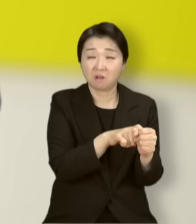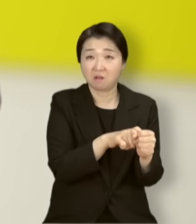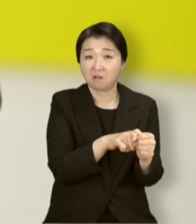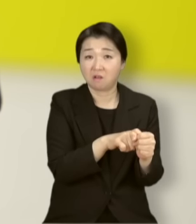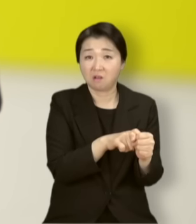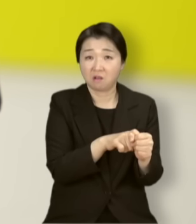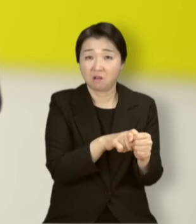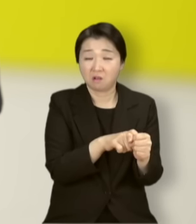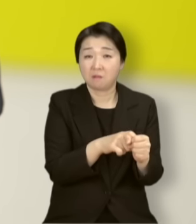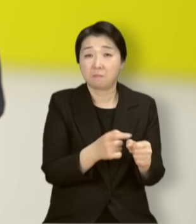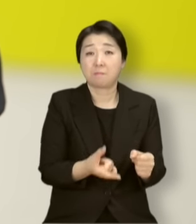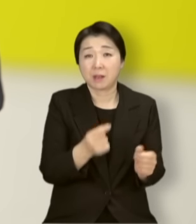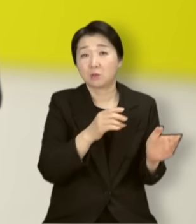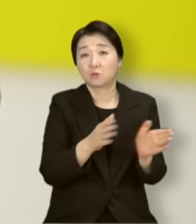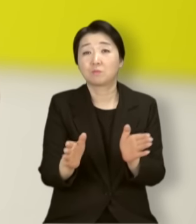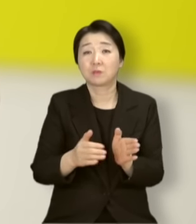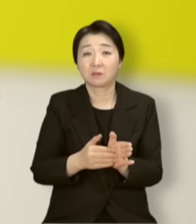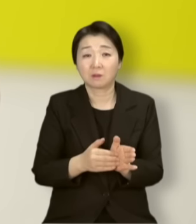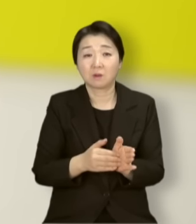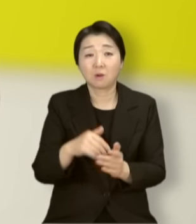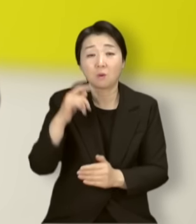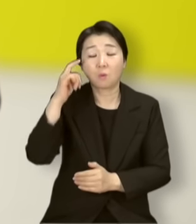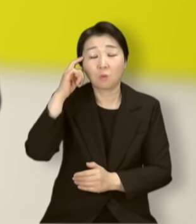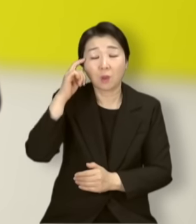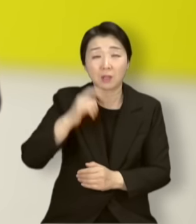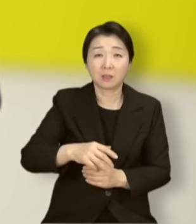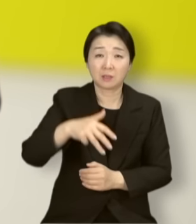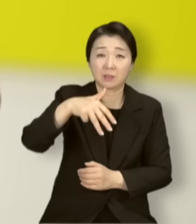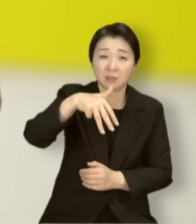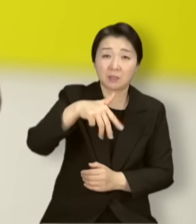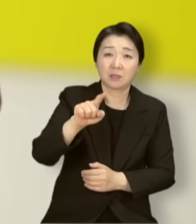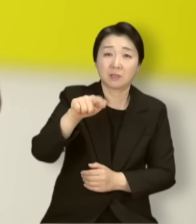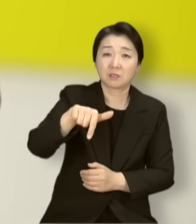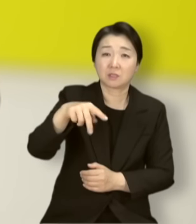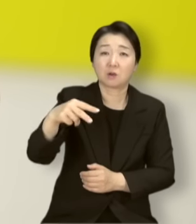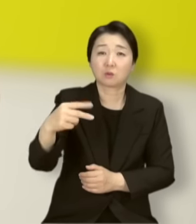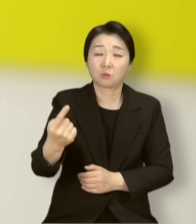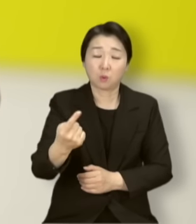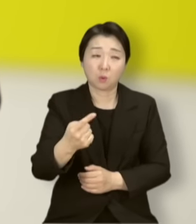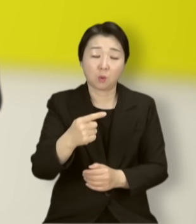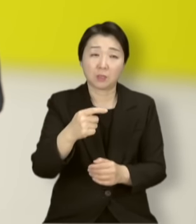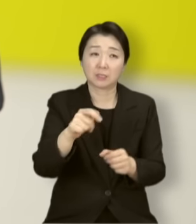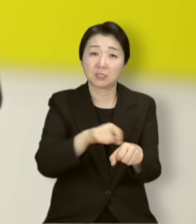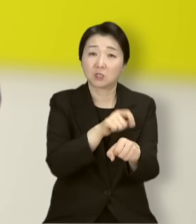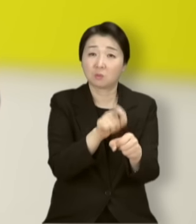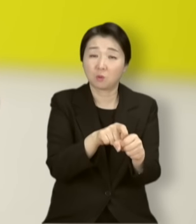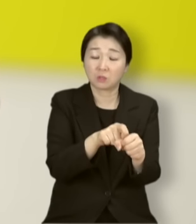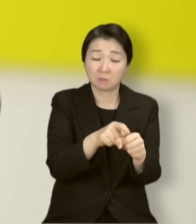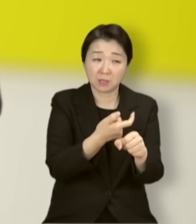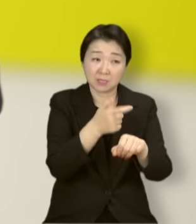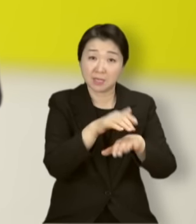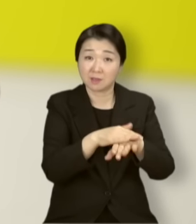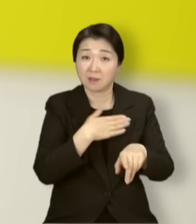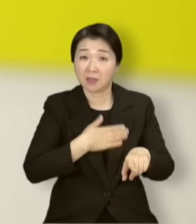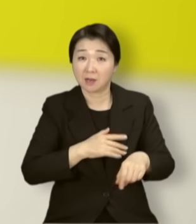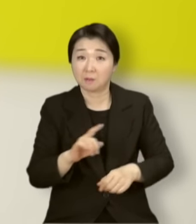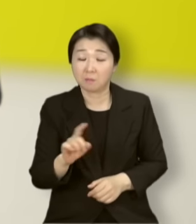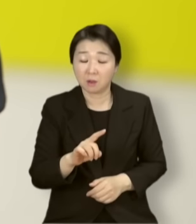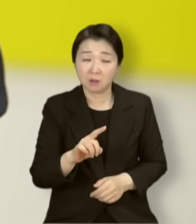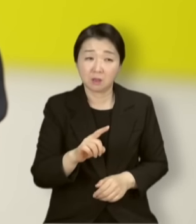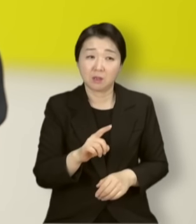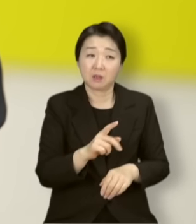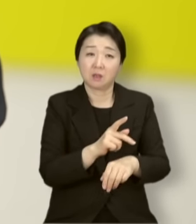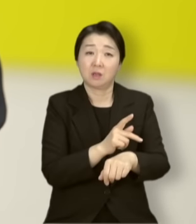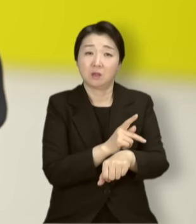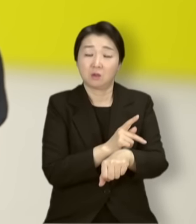네. 예를 든다면 철도 특성화를 했더라고요. 네. 그래서 대전이 아시지만